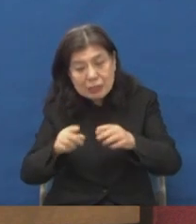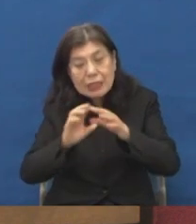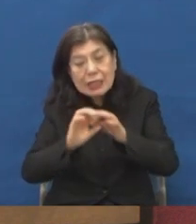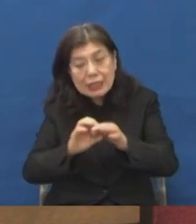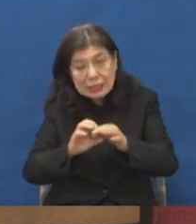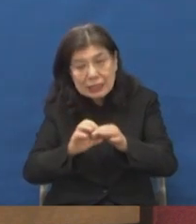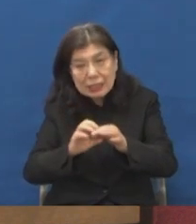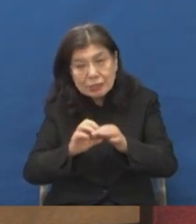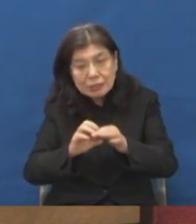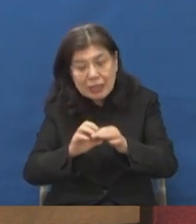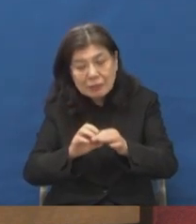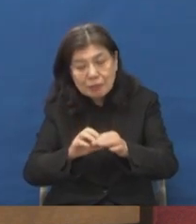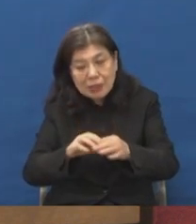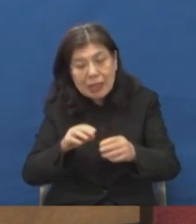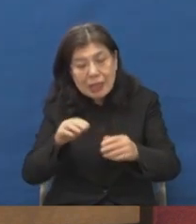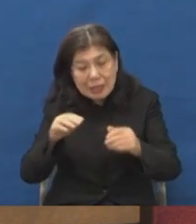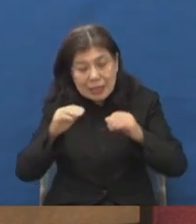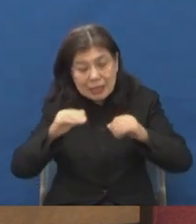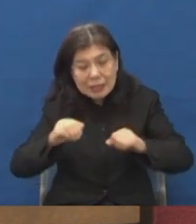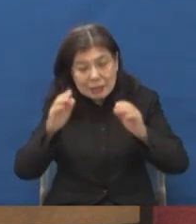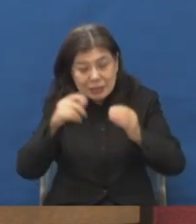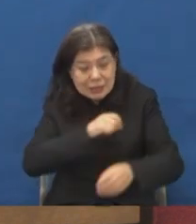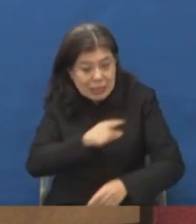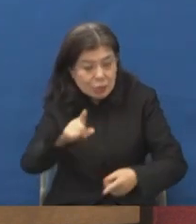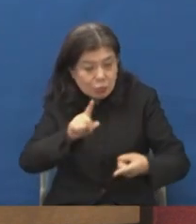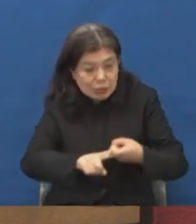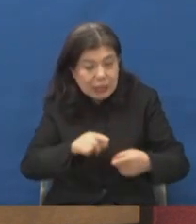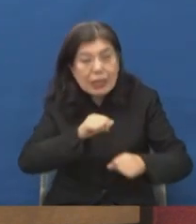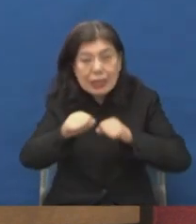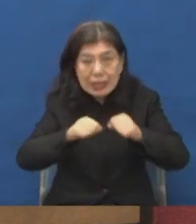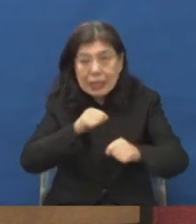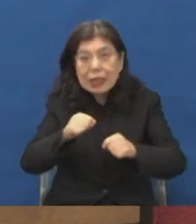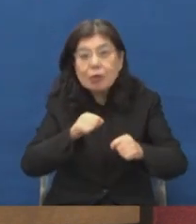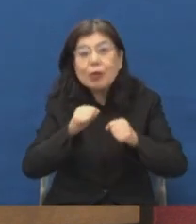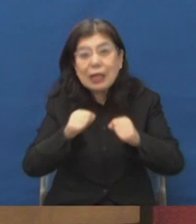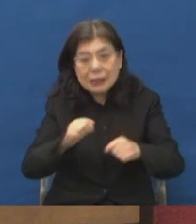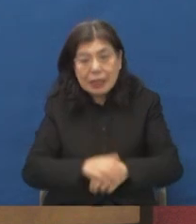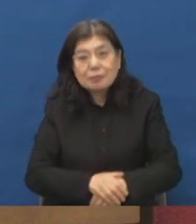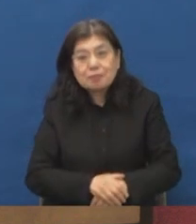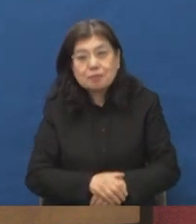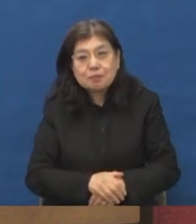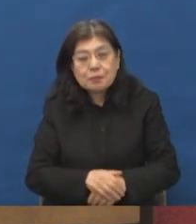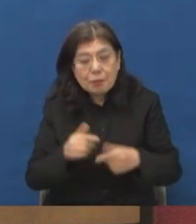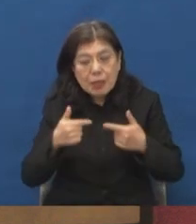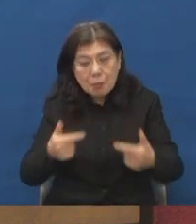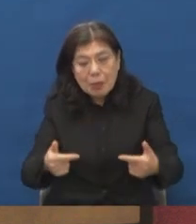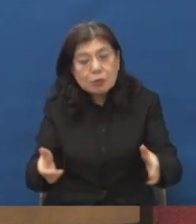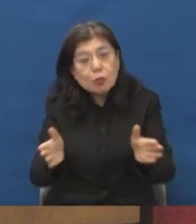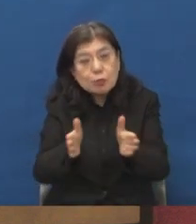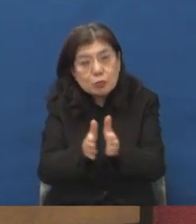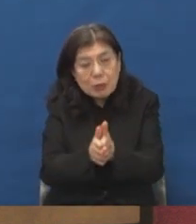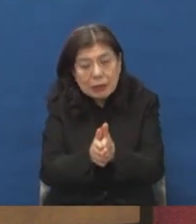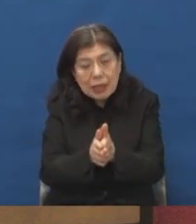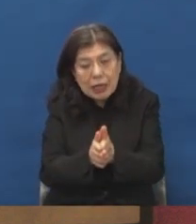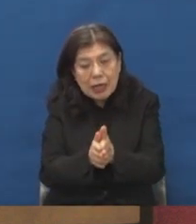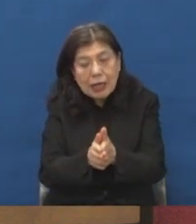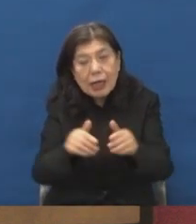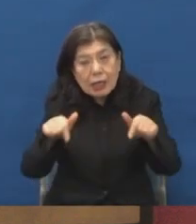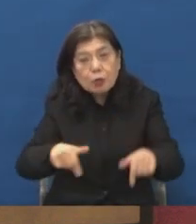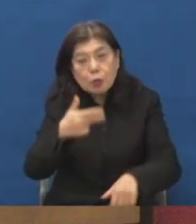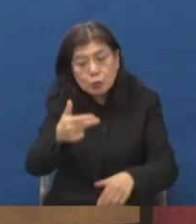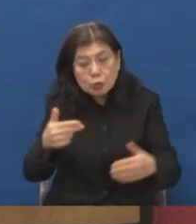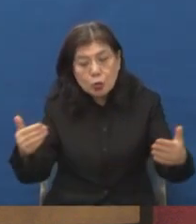開し、持続可能な民間鉄道、バスを含めた本市交通網の構築の一役